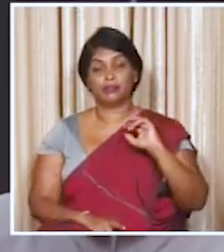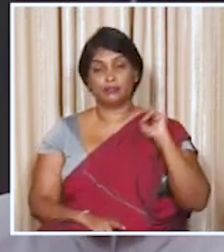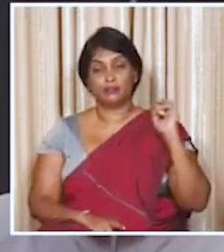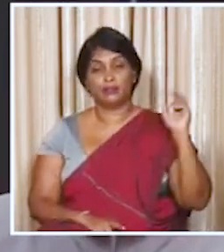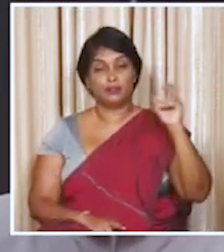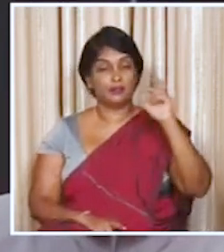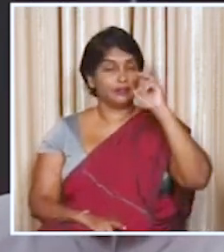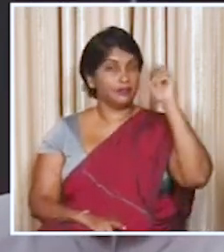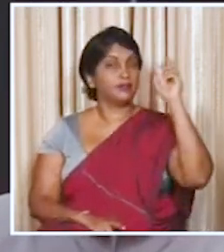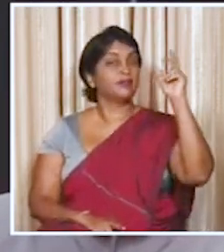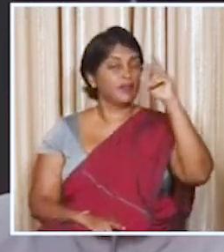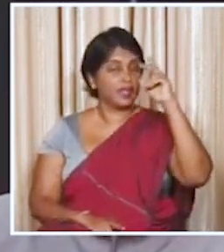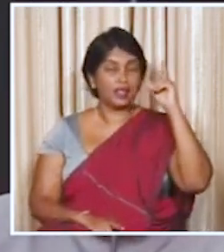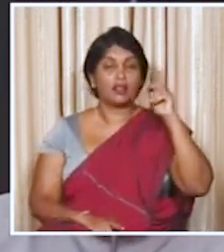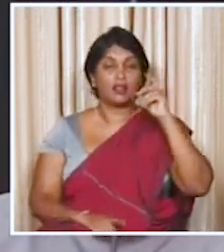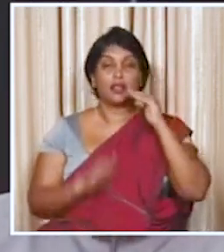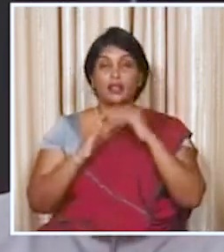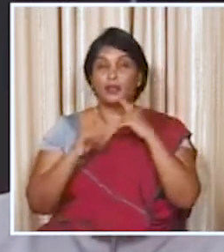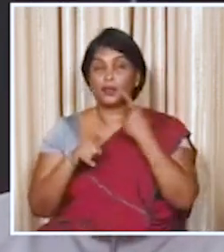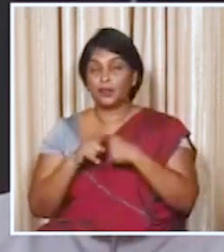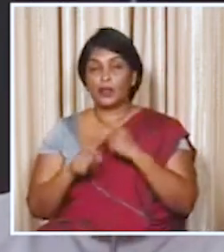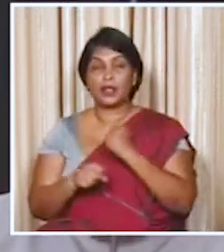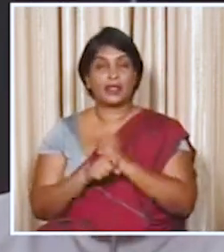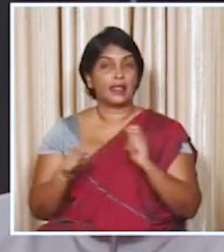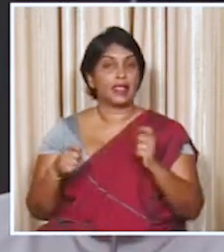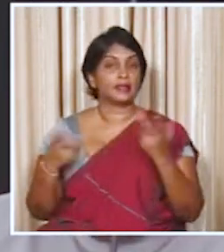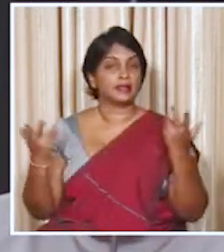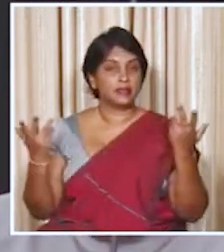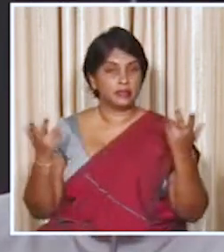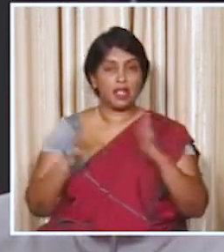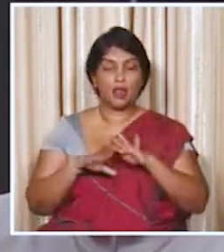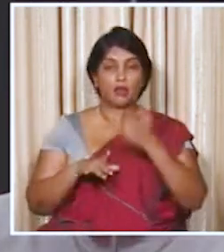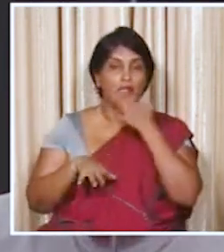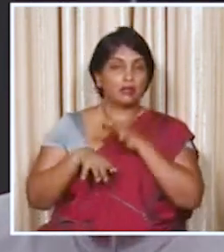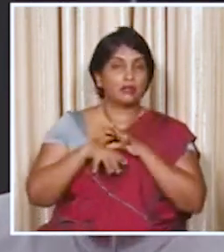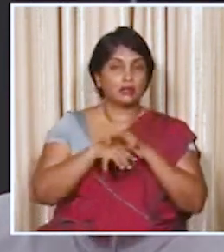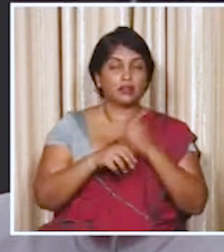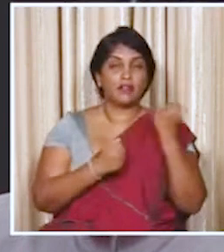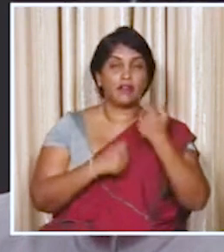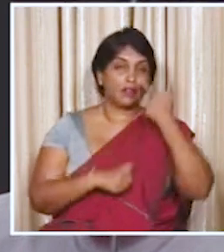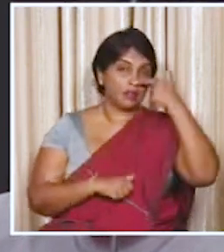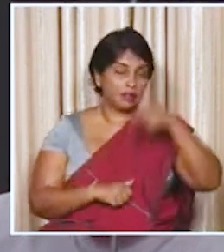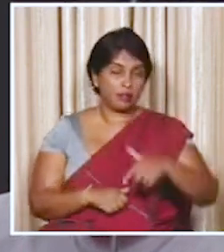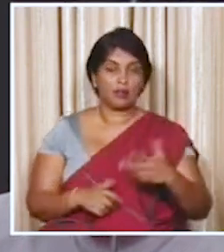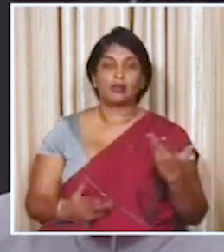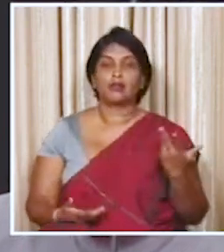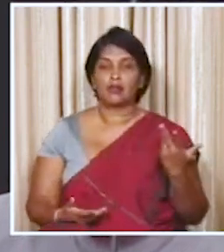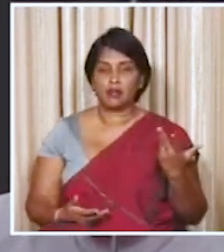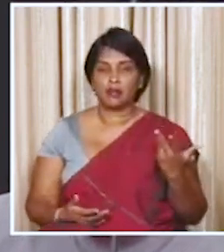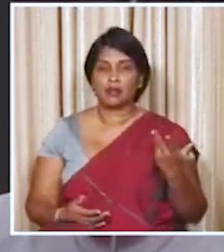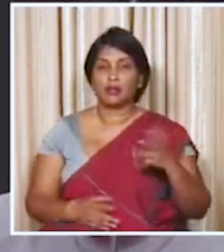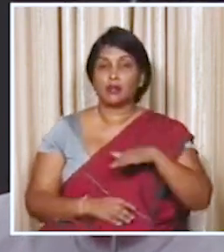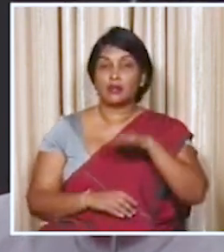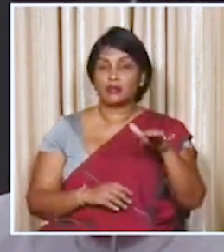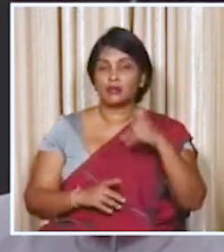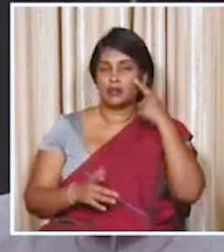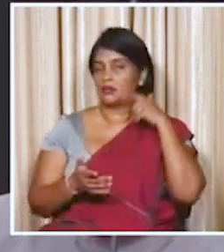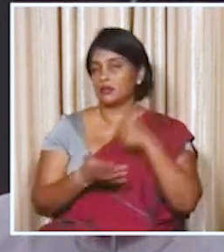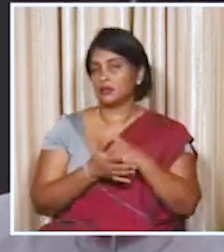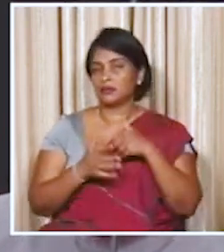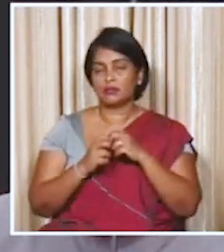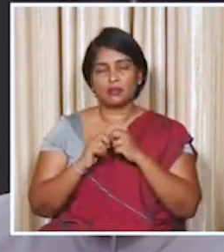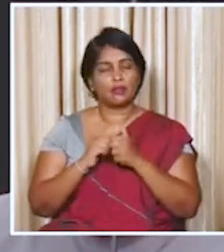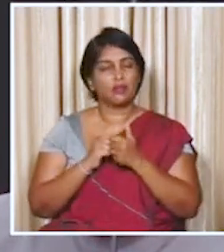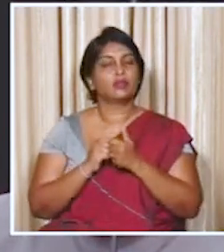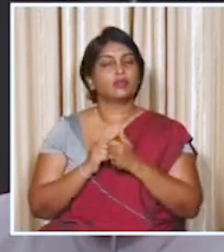adega, minisun dah kejar ruyan dah gas sekarang nanti una, daru high school lagi ni anda karya kita teliti kan nanti una, me samaj asahan yang tekan meh